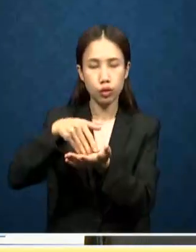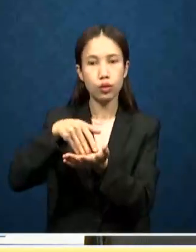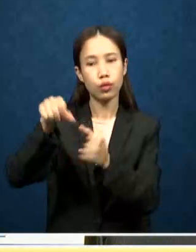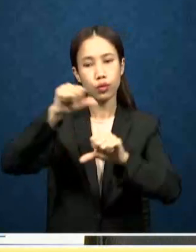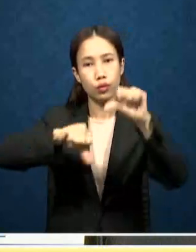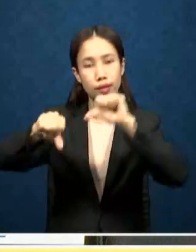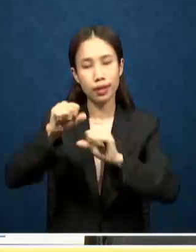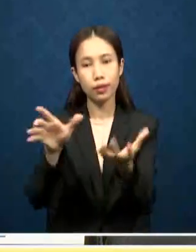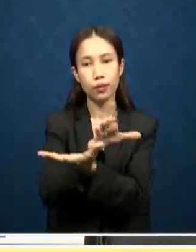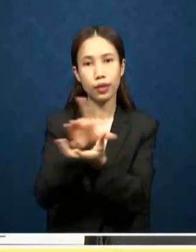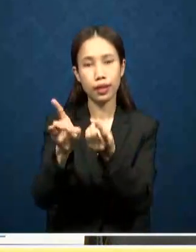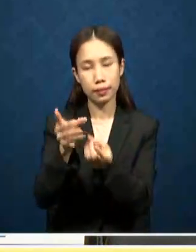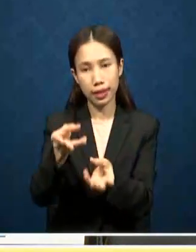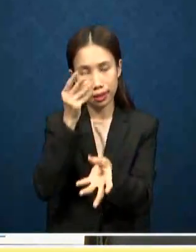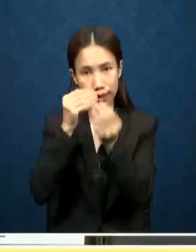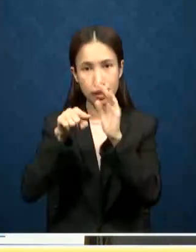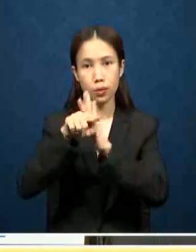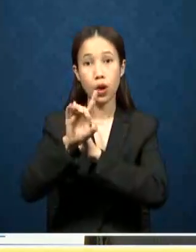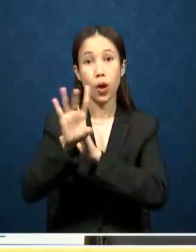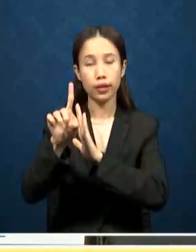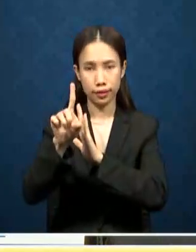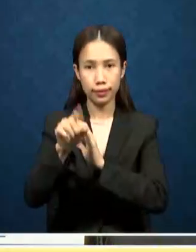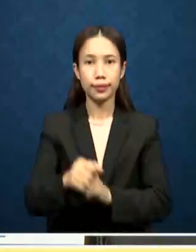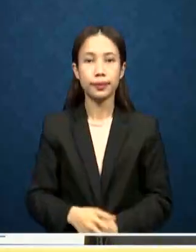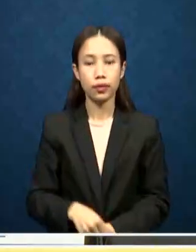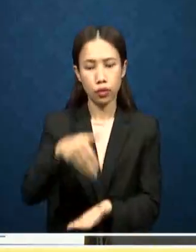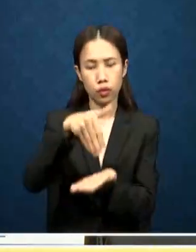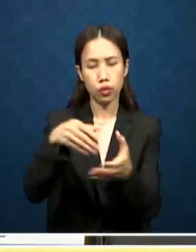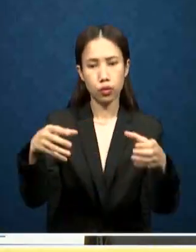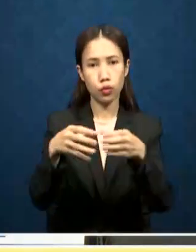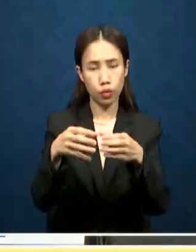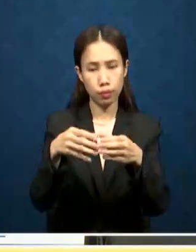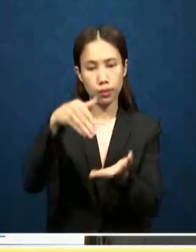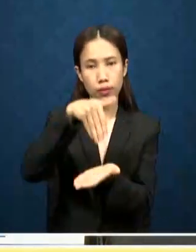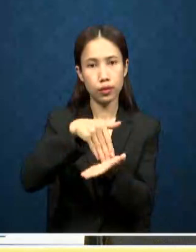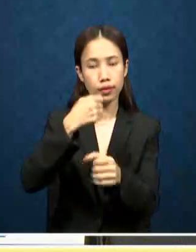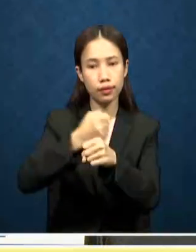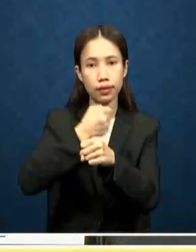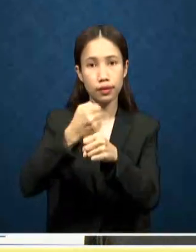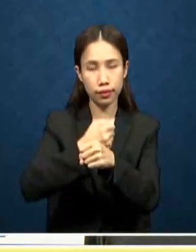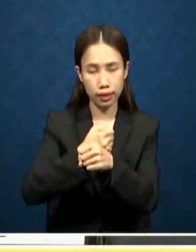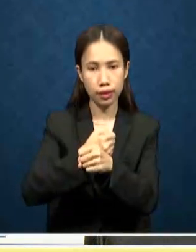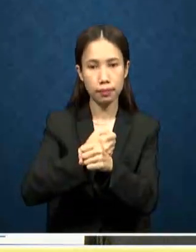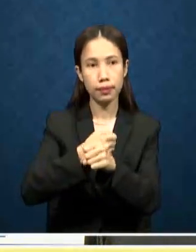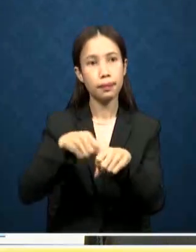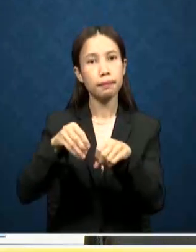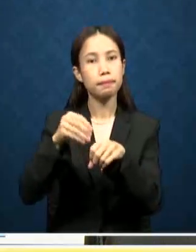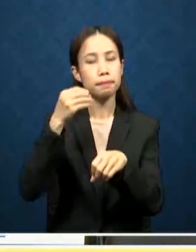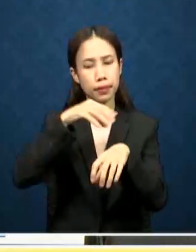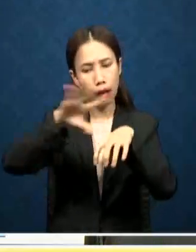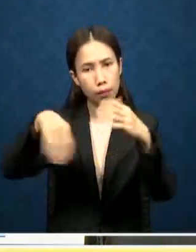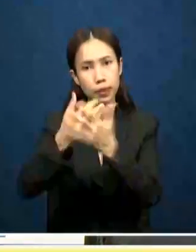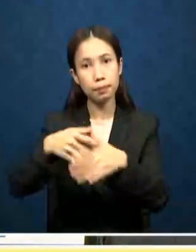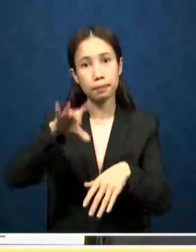เพื่อการศึกษาจังหวัดร้อยเอ็ดกลุ่มศูนย์ฝึกและพัฒนาอาชีพราษฎรไทยบริเวณชายแดนจำนวน 8